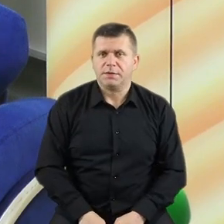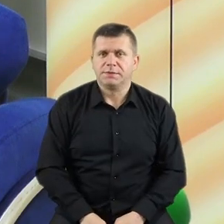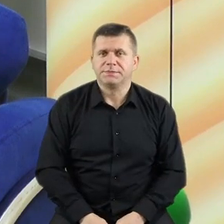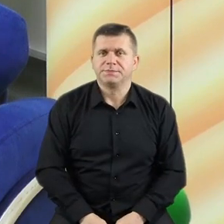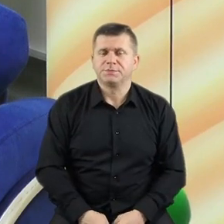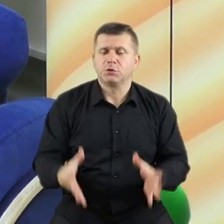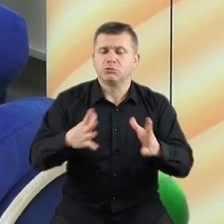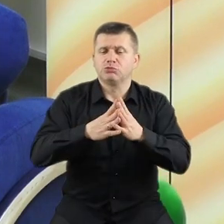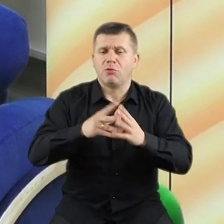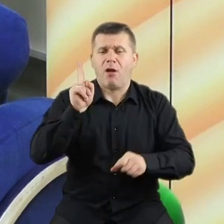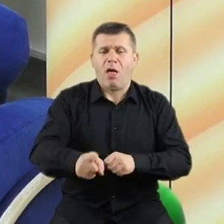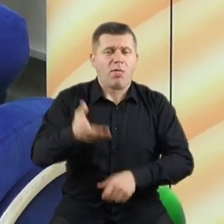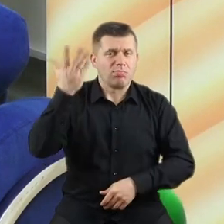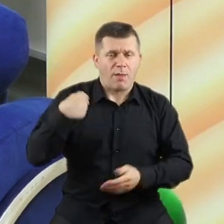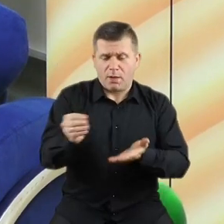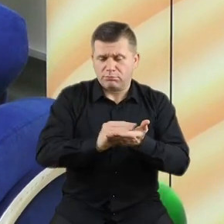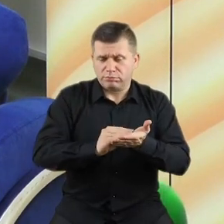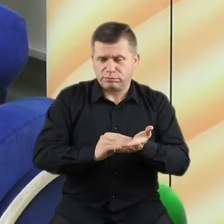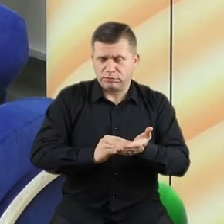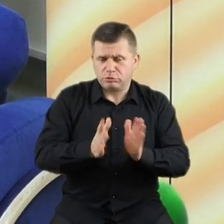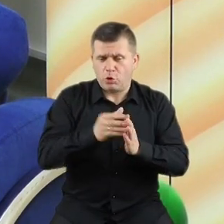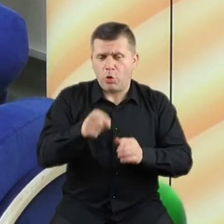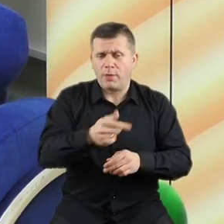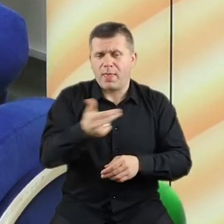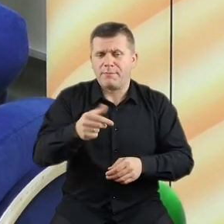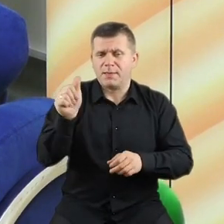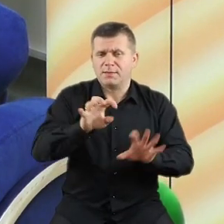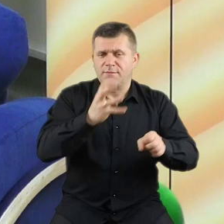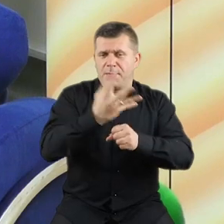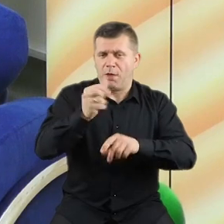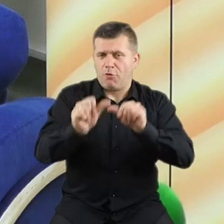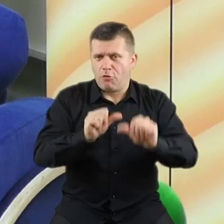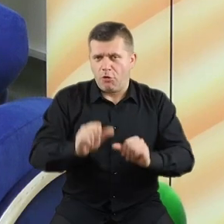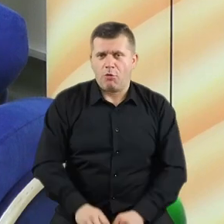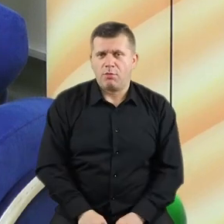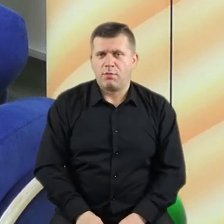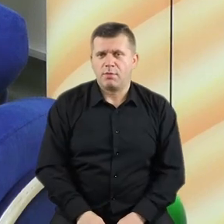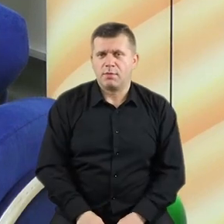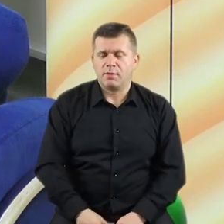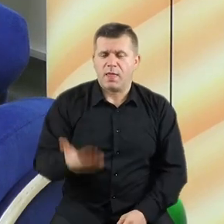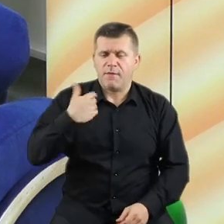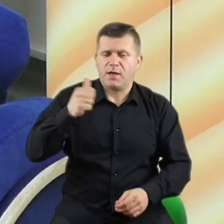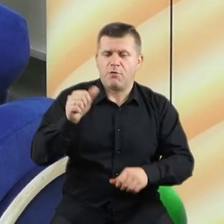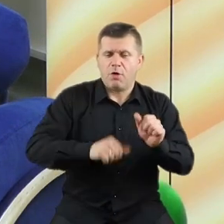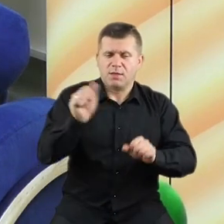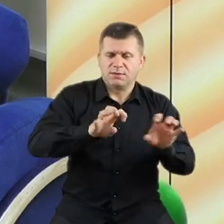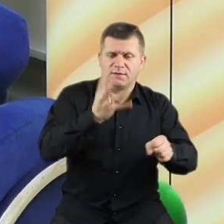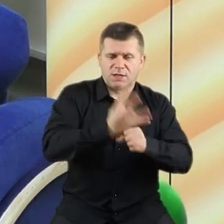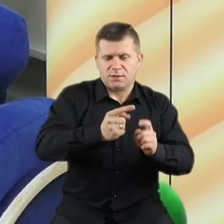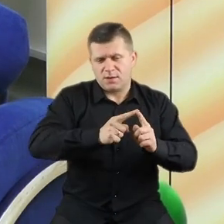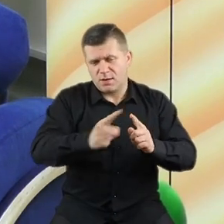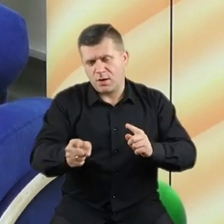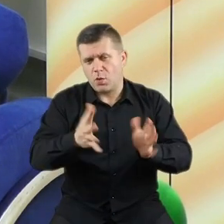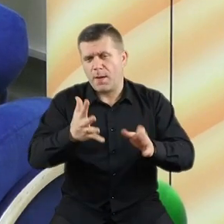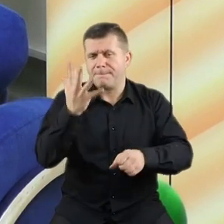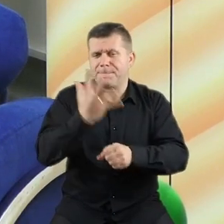bo zobaczmy, 10 lat temu niemal pisałam książkę o 45. roku, to wtedy lata 40.,